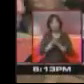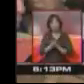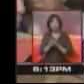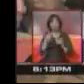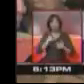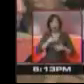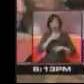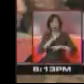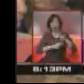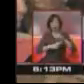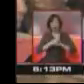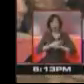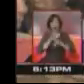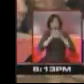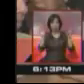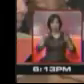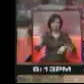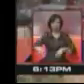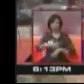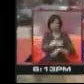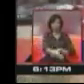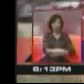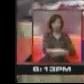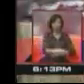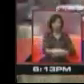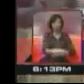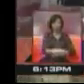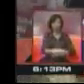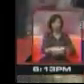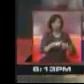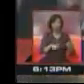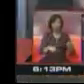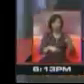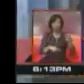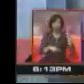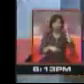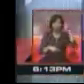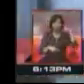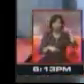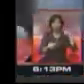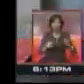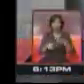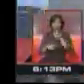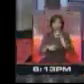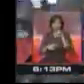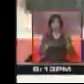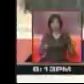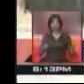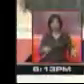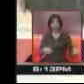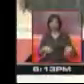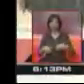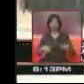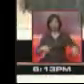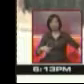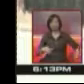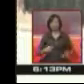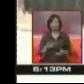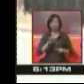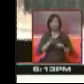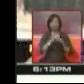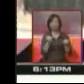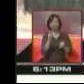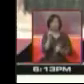po kumamay sa kanya. Hindi pa nagsasalita si Senador Pimentel hanggang sa mga oras na ito. Nagdesisyon na rin ang United